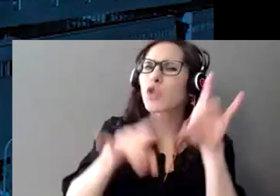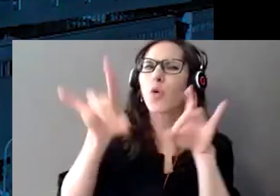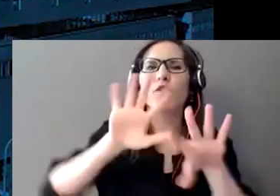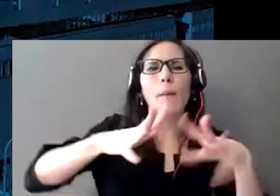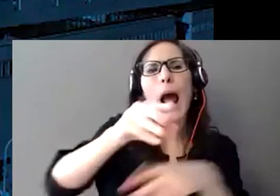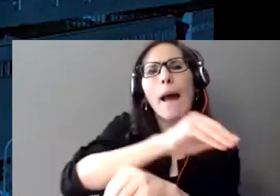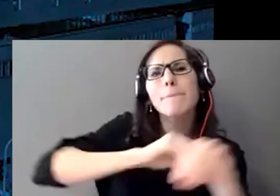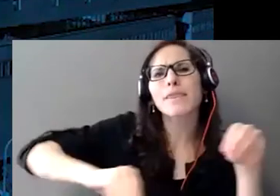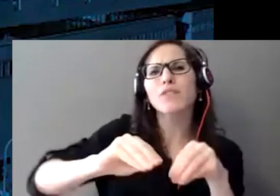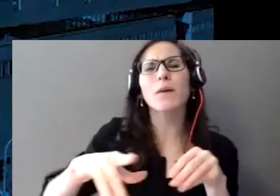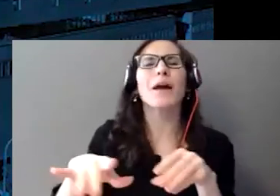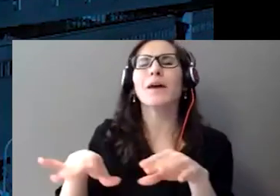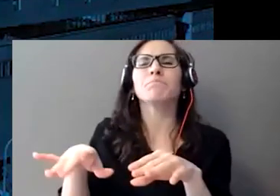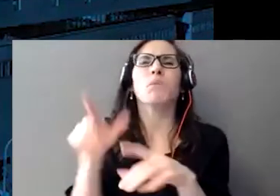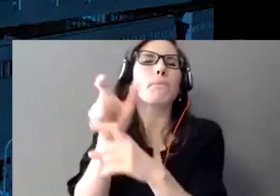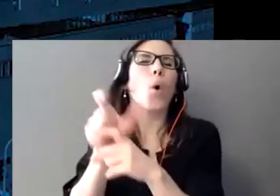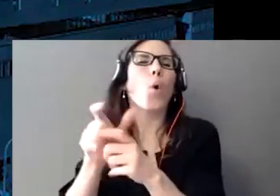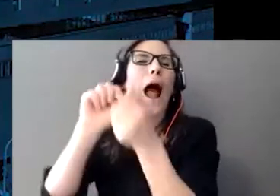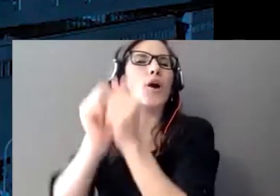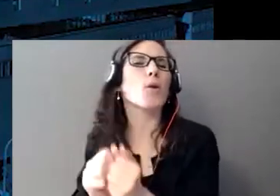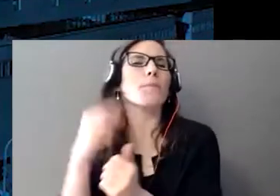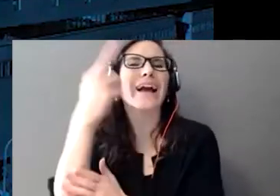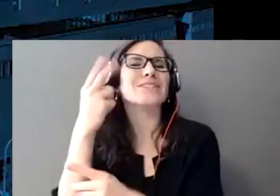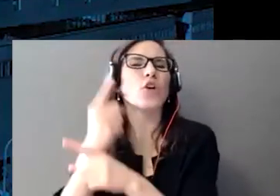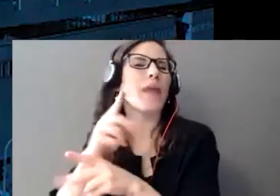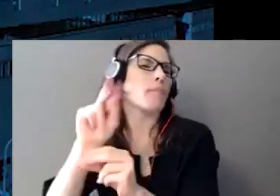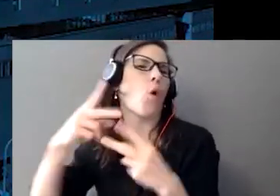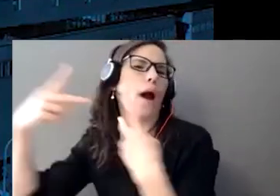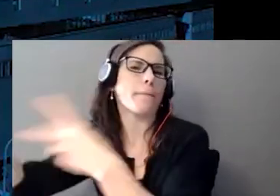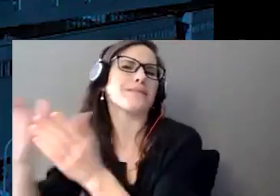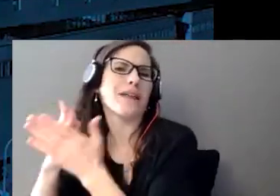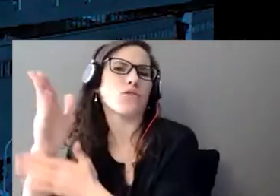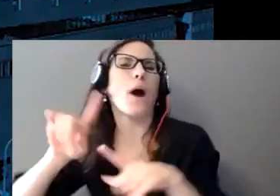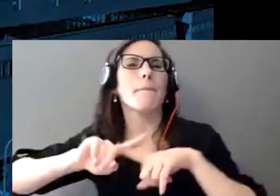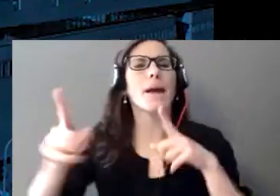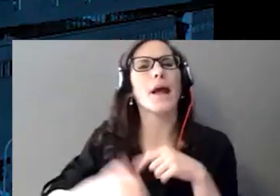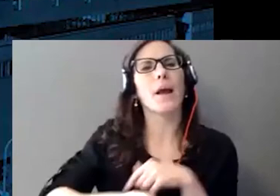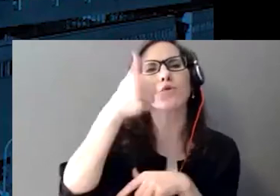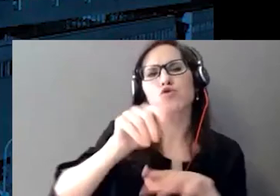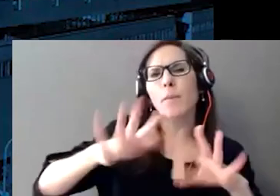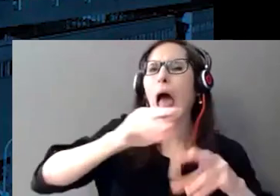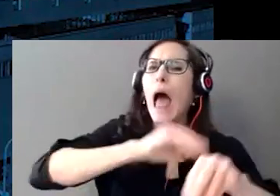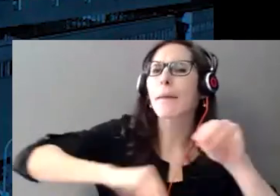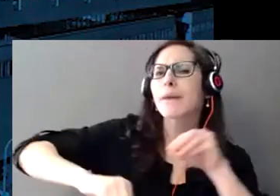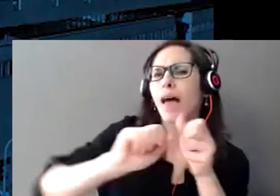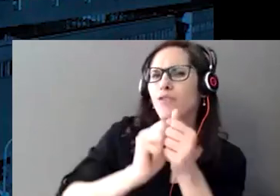raisonnable qui est une notion de droit mais d'aménagement où le parcours académique la réussite pour